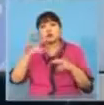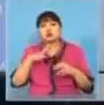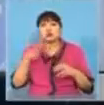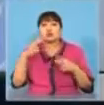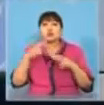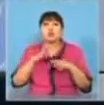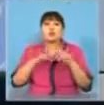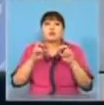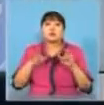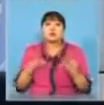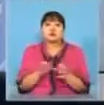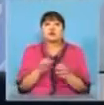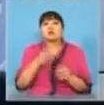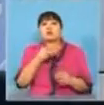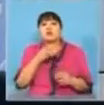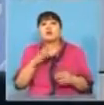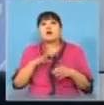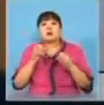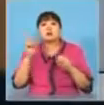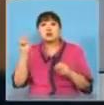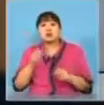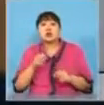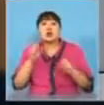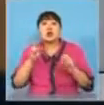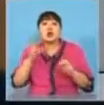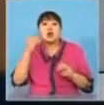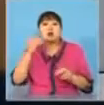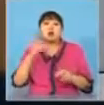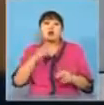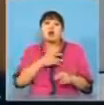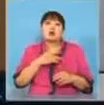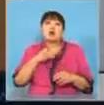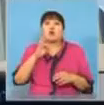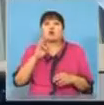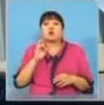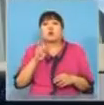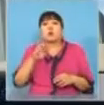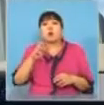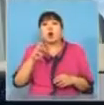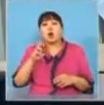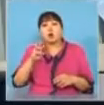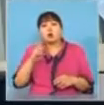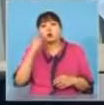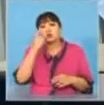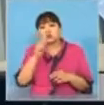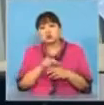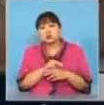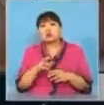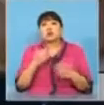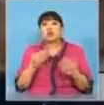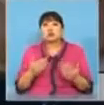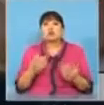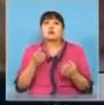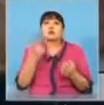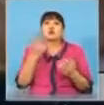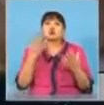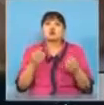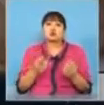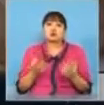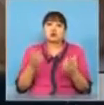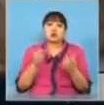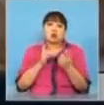институттарының мамандарымен бірге семейлік маман Ақтөбеге арнайы келді. Кардиологтар, онколог, мамолог, көз дәрігерлері бүгін бірінші күн